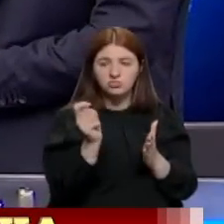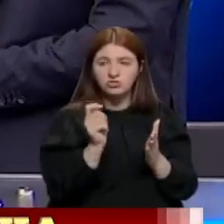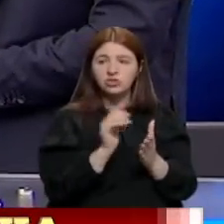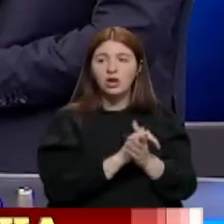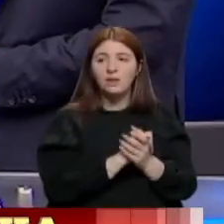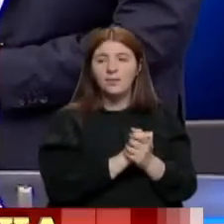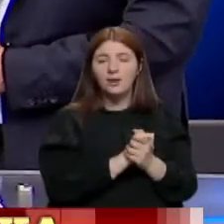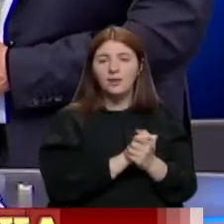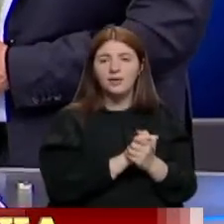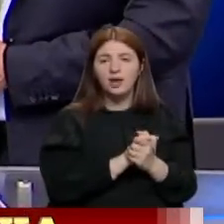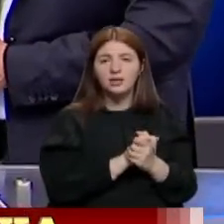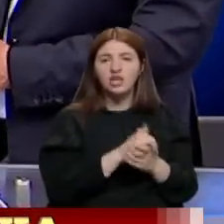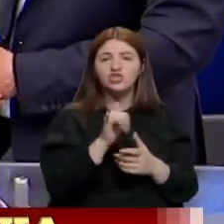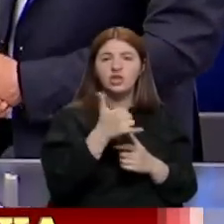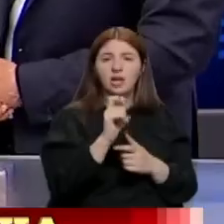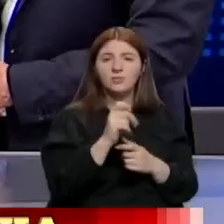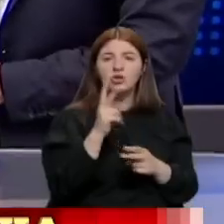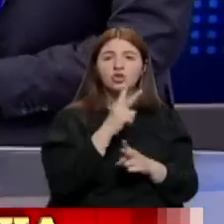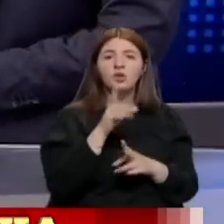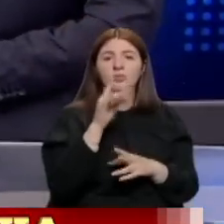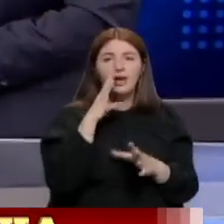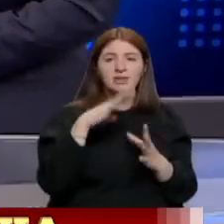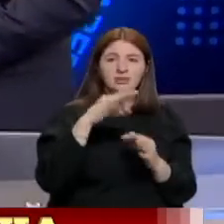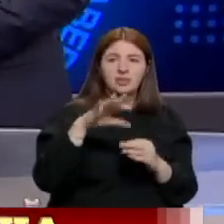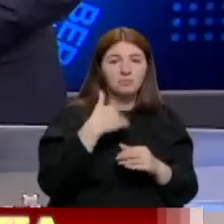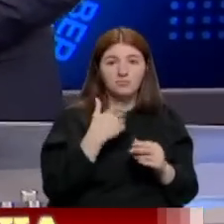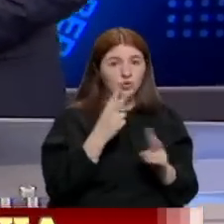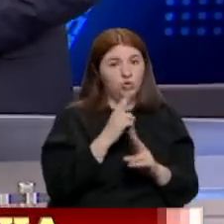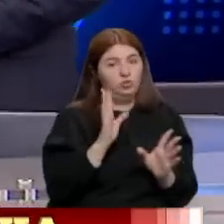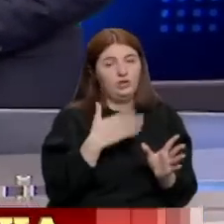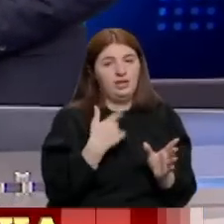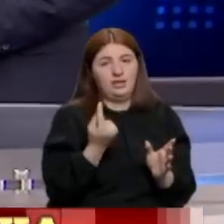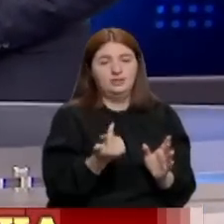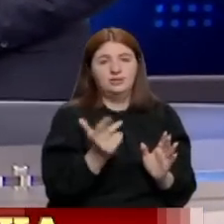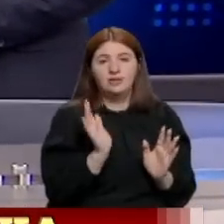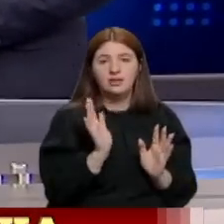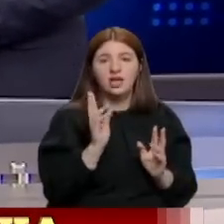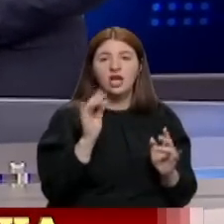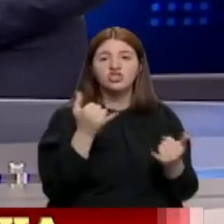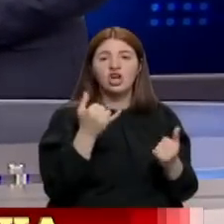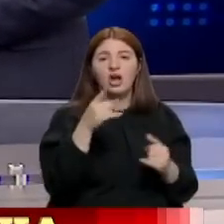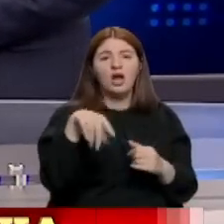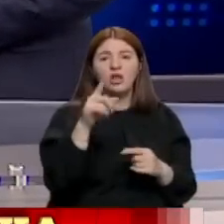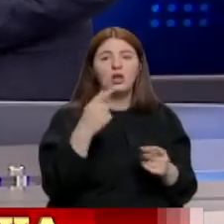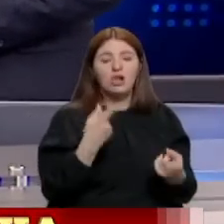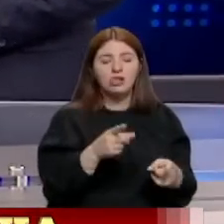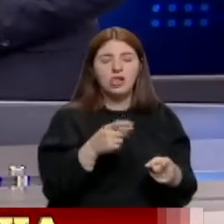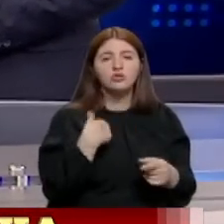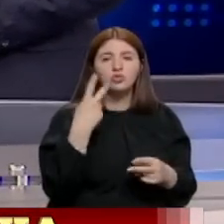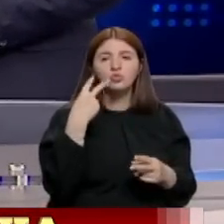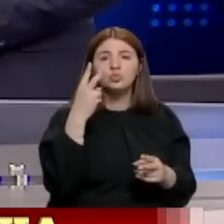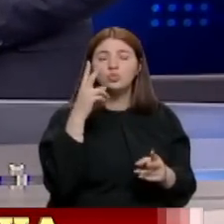Ama yani şaka yapılıyor, gülmüyor insanlar. Evet. Biz gülmüyoruz en azından. Evet. Şakalarına gülmüyoruz ama insanlar